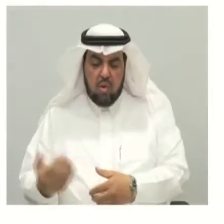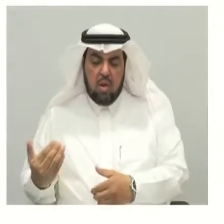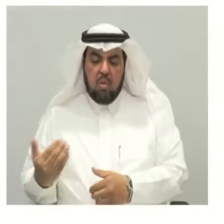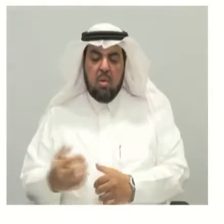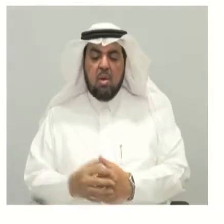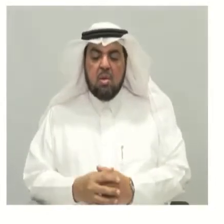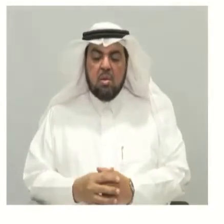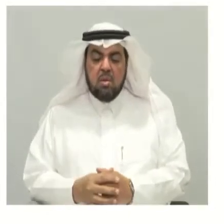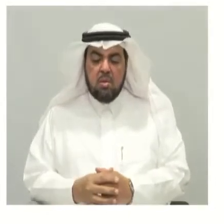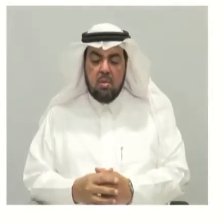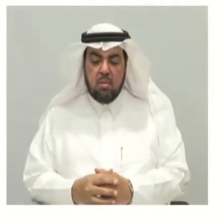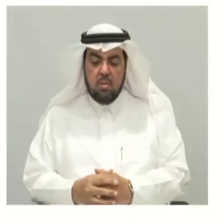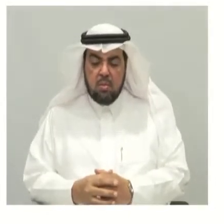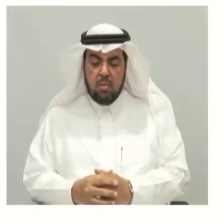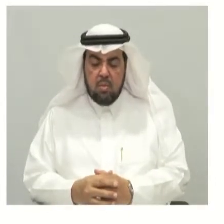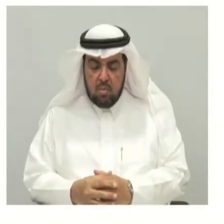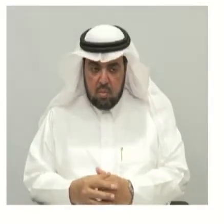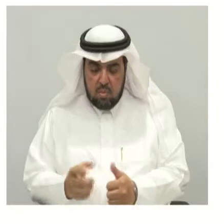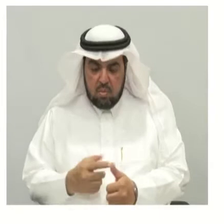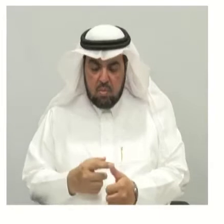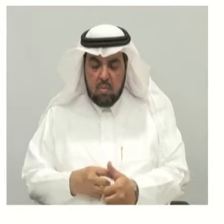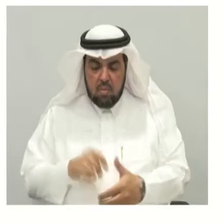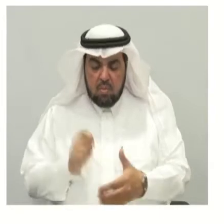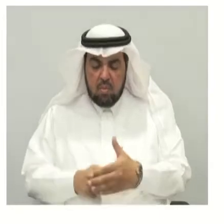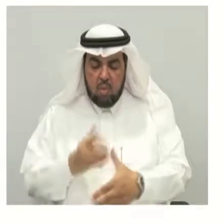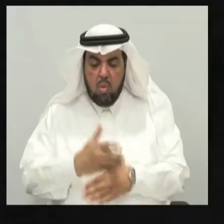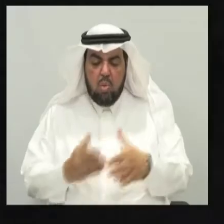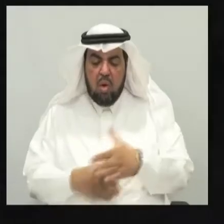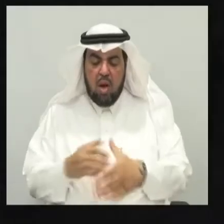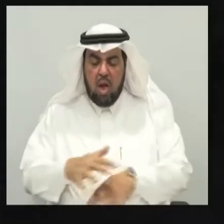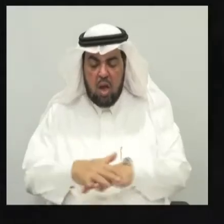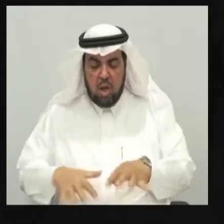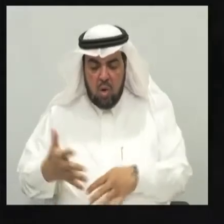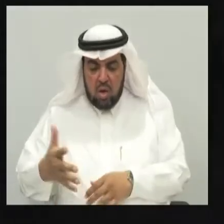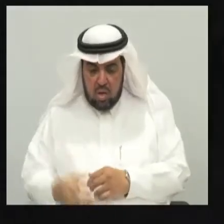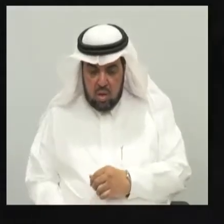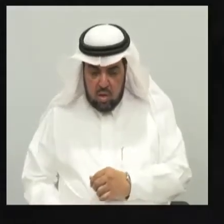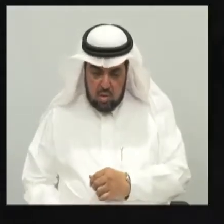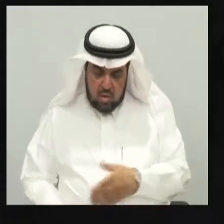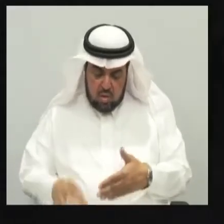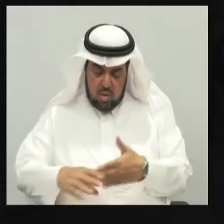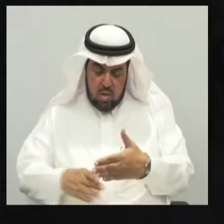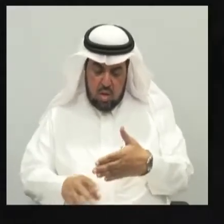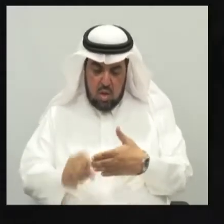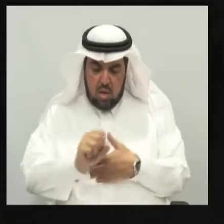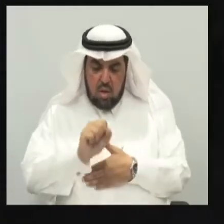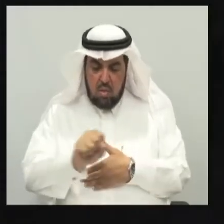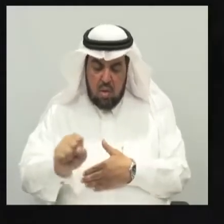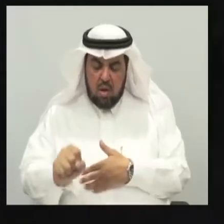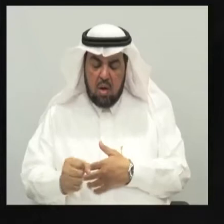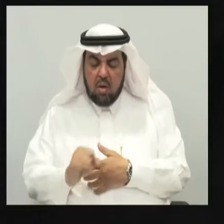بعض. أخذنا الأساس الذي بني عليه الجدول الحديث، اللي هو ترتيب العناصر حسب